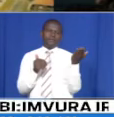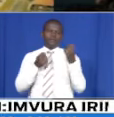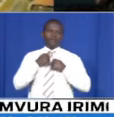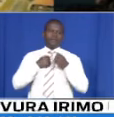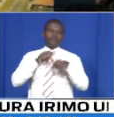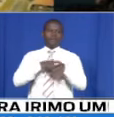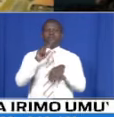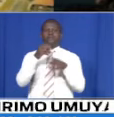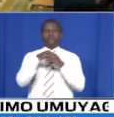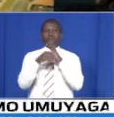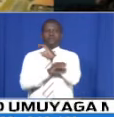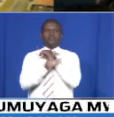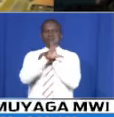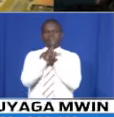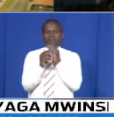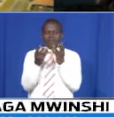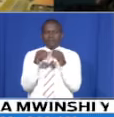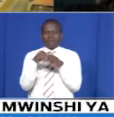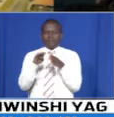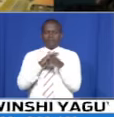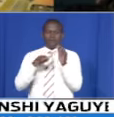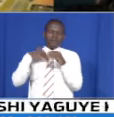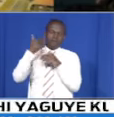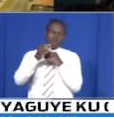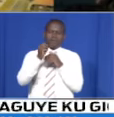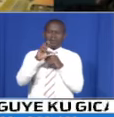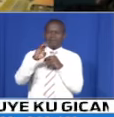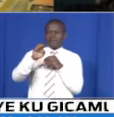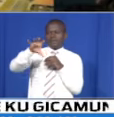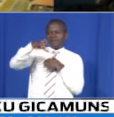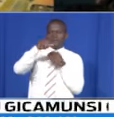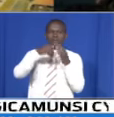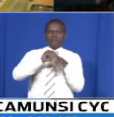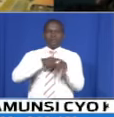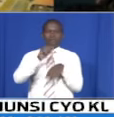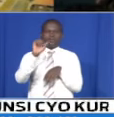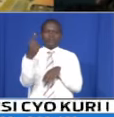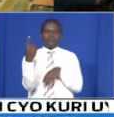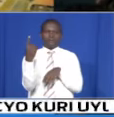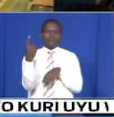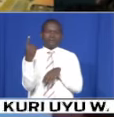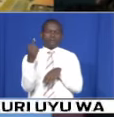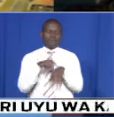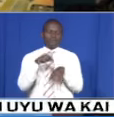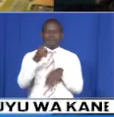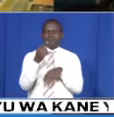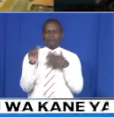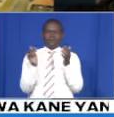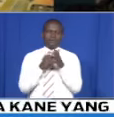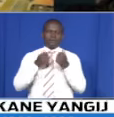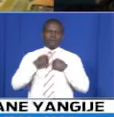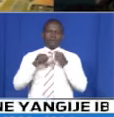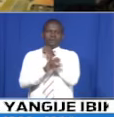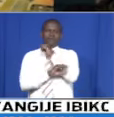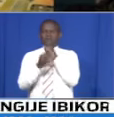muri Afurika mu bihugu byohereza ishoramari inyuma y'ibirwa bya Maurice bimaze iminsi ku mwanya wa mbere. Ku nshuro ya mbere kandi u Rwanda rwaje mu bihugu 30